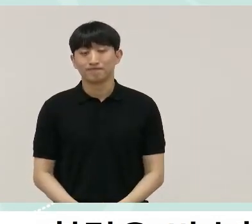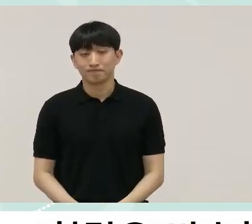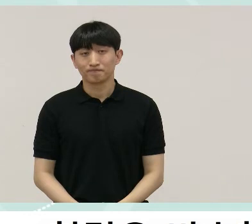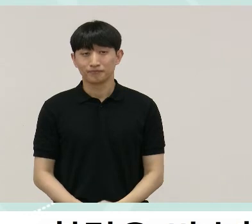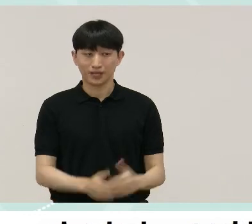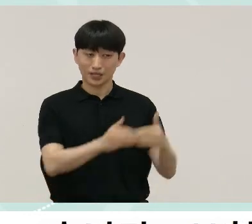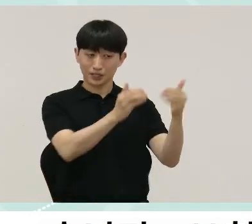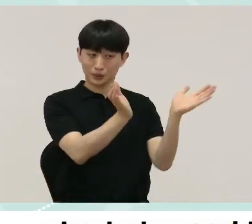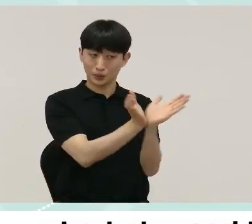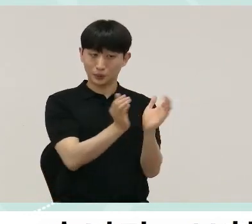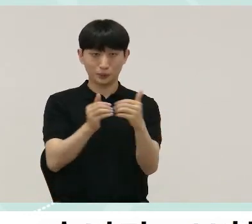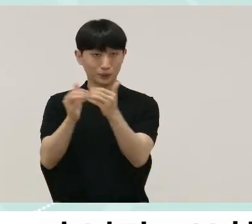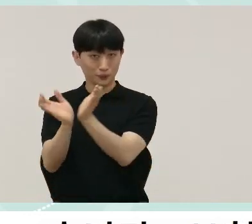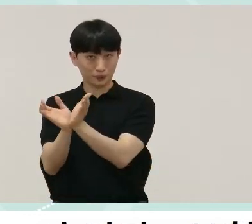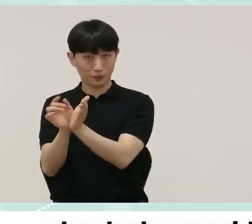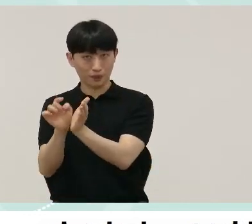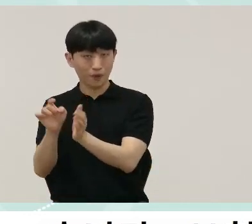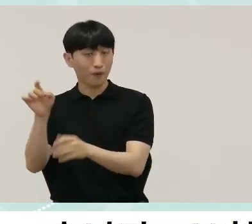비교해 보면